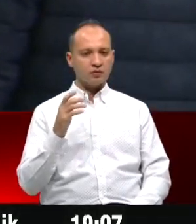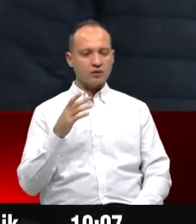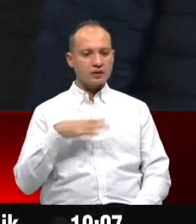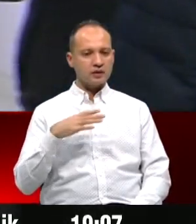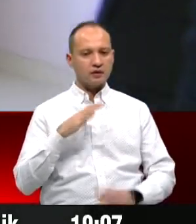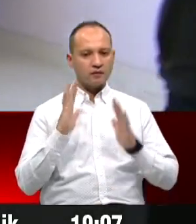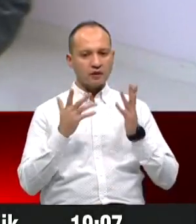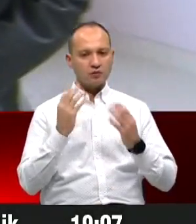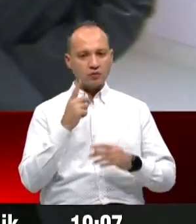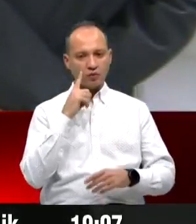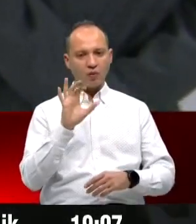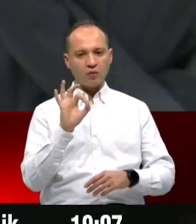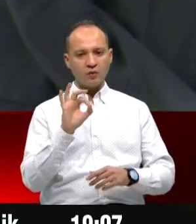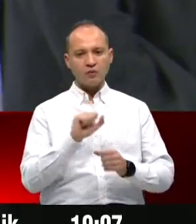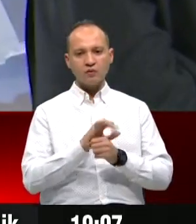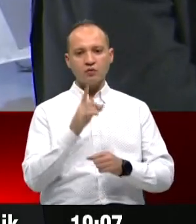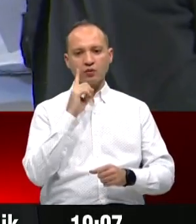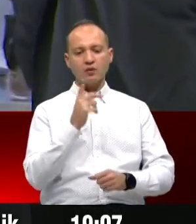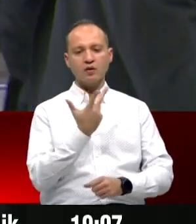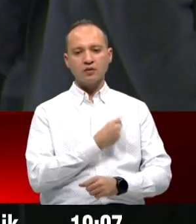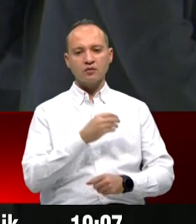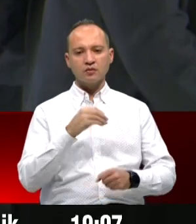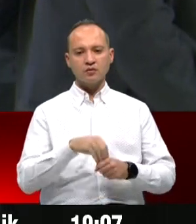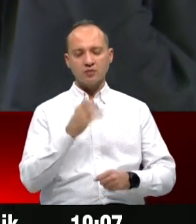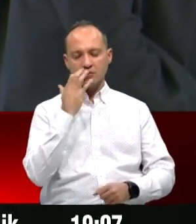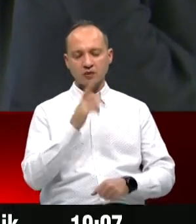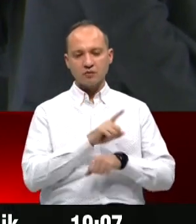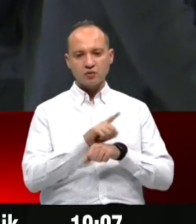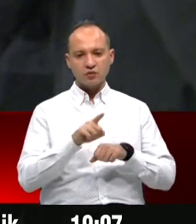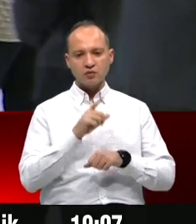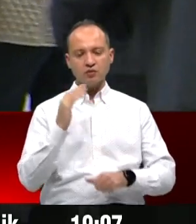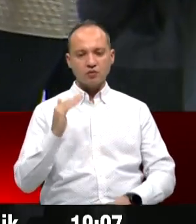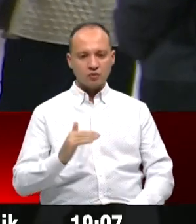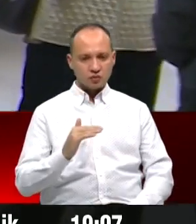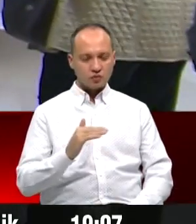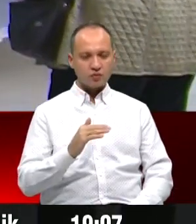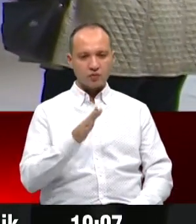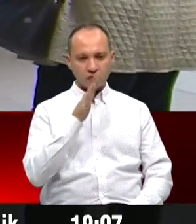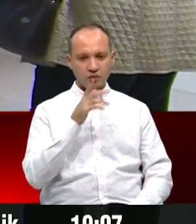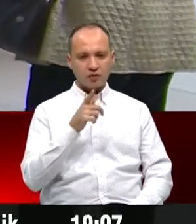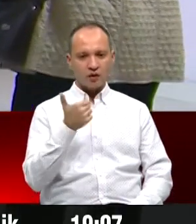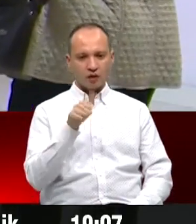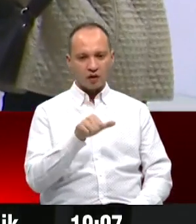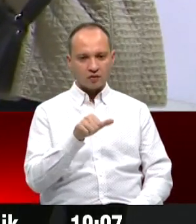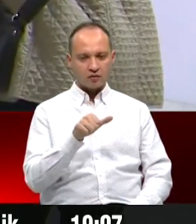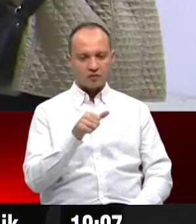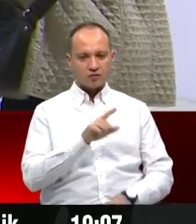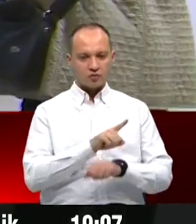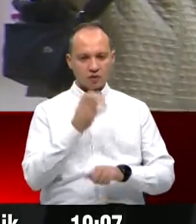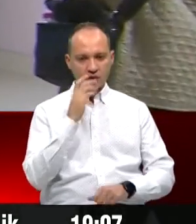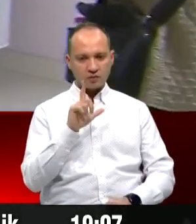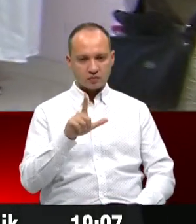olduğunu görüyoruz. Omikron varyantı aşıyla ilgili bekleme süresini de düşürdü. Biliyorsunuz ki 6 aylık bir süre